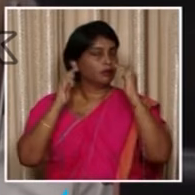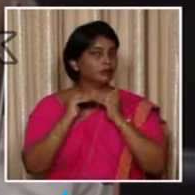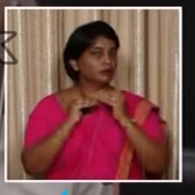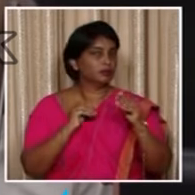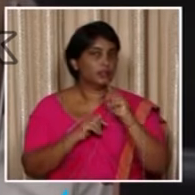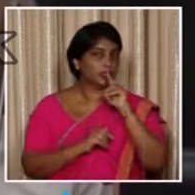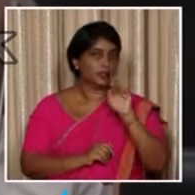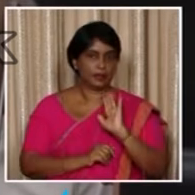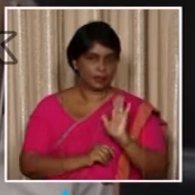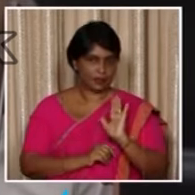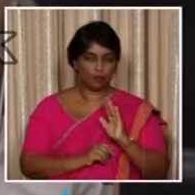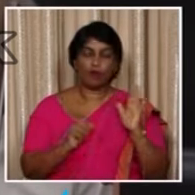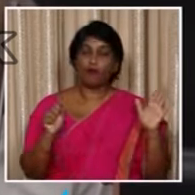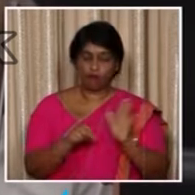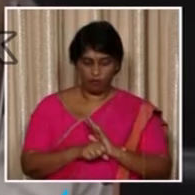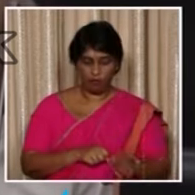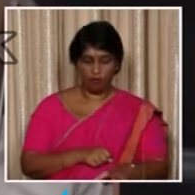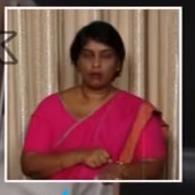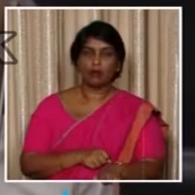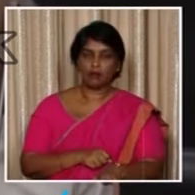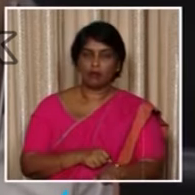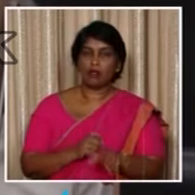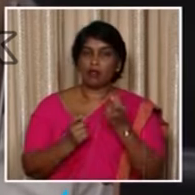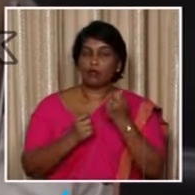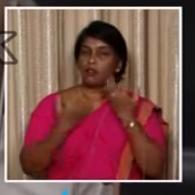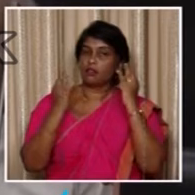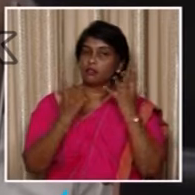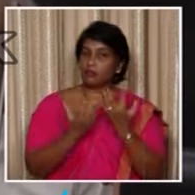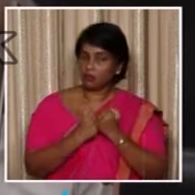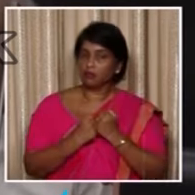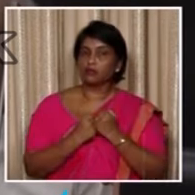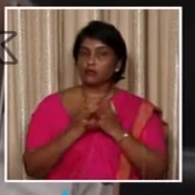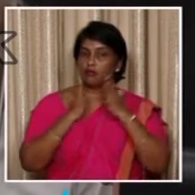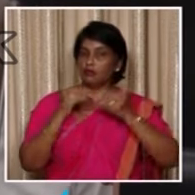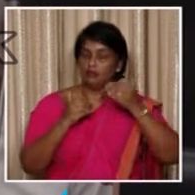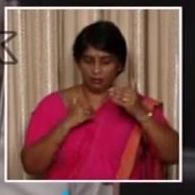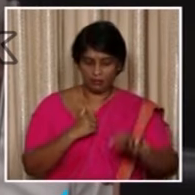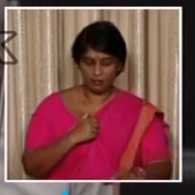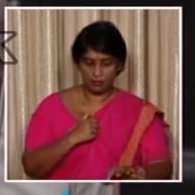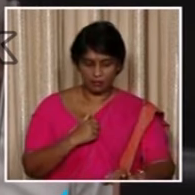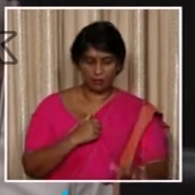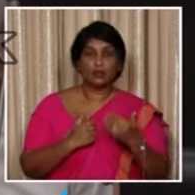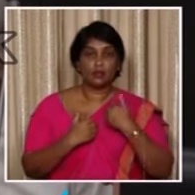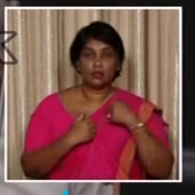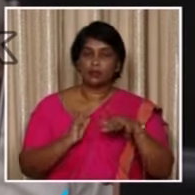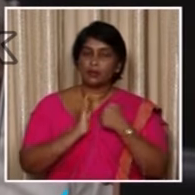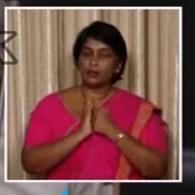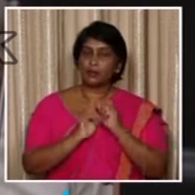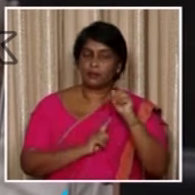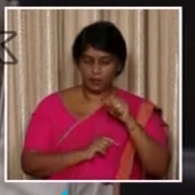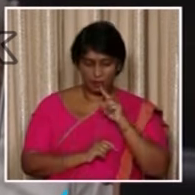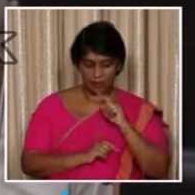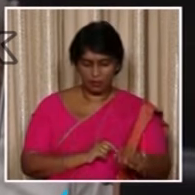සම්පූර්ණා කියන එක නෙමෙයි. පූර්ණ ආර්ථික නිදහස ලබන්න අප තවත් බොහෝ දුර යා යුතුයි. ඒ නිසා මම මේ ගරු සභාවේ